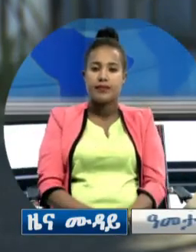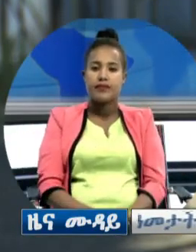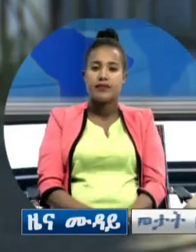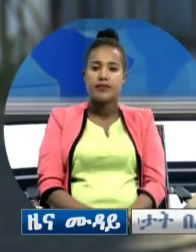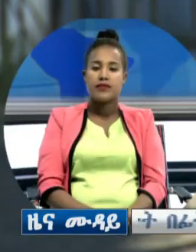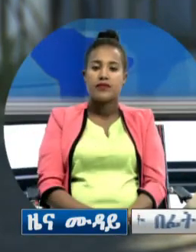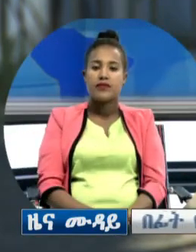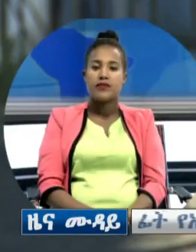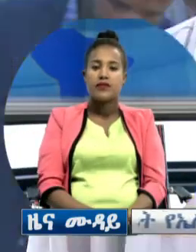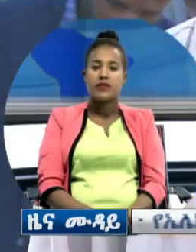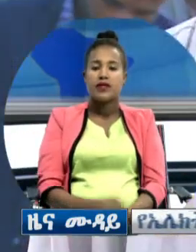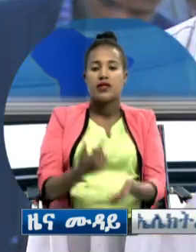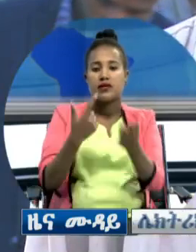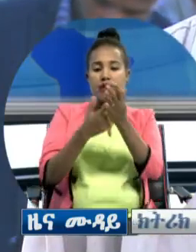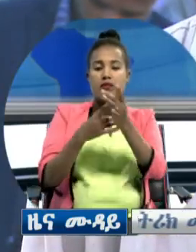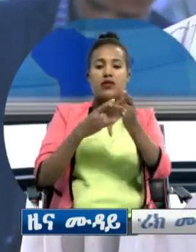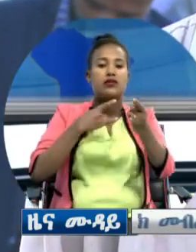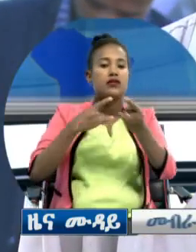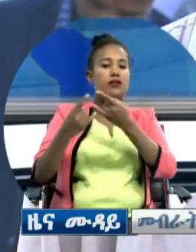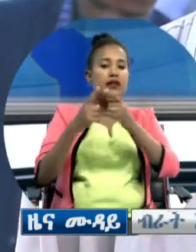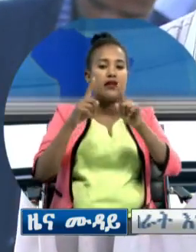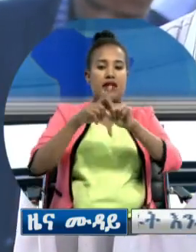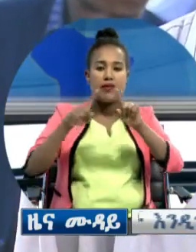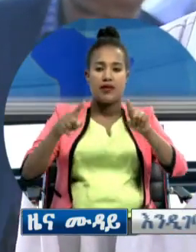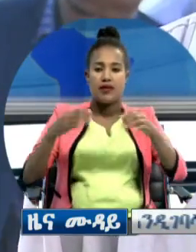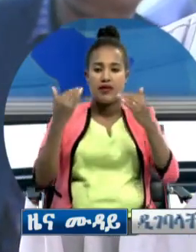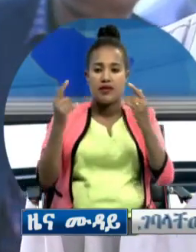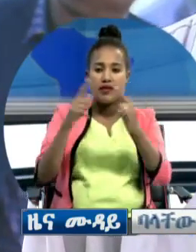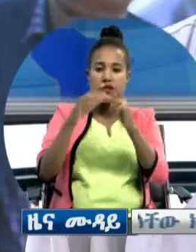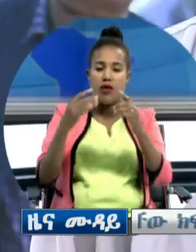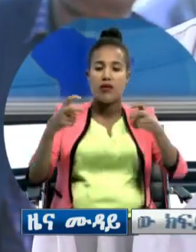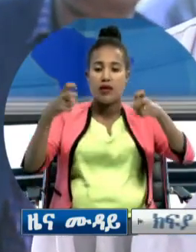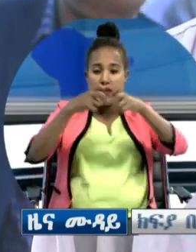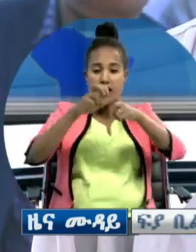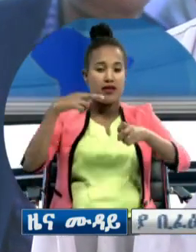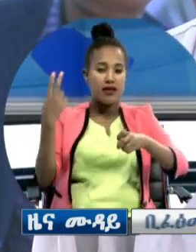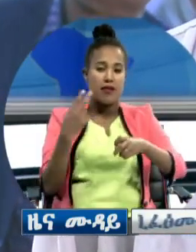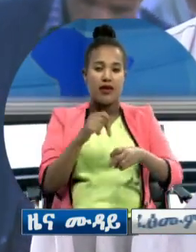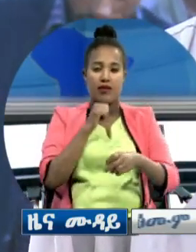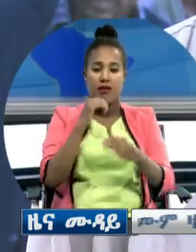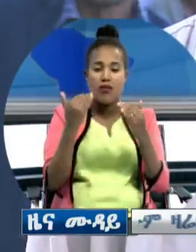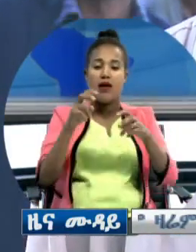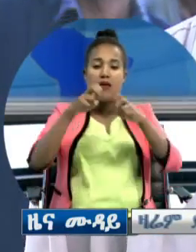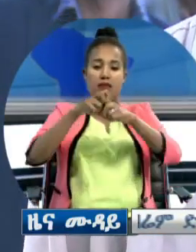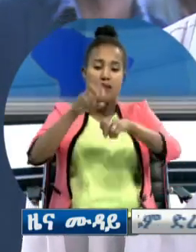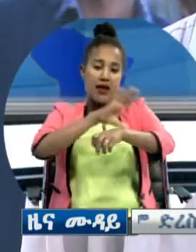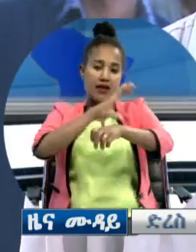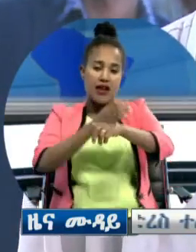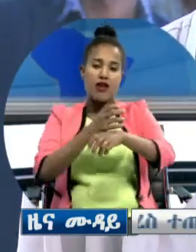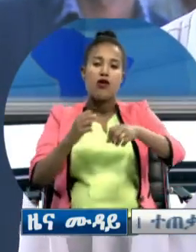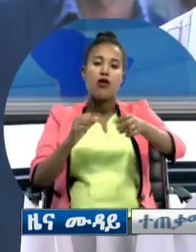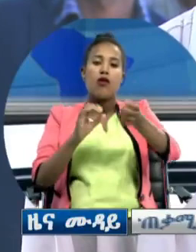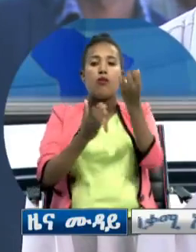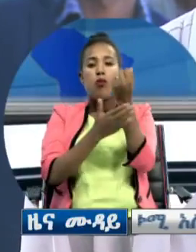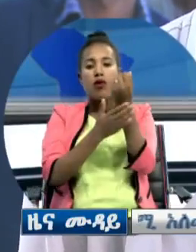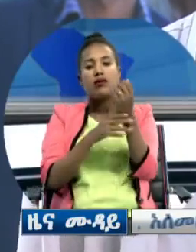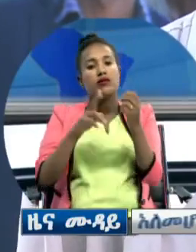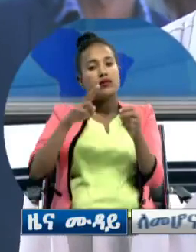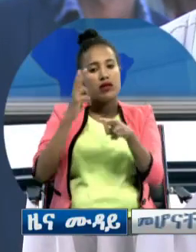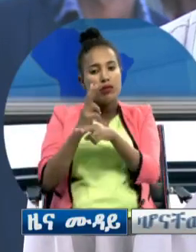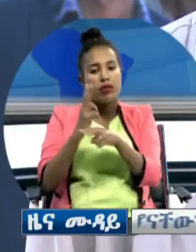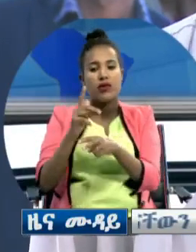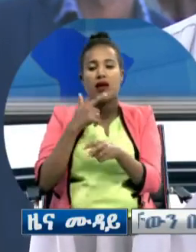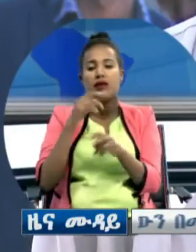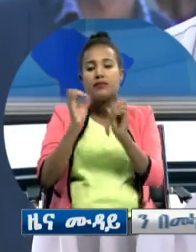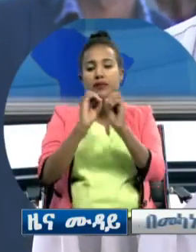ከዙም ዘመር ተለየበት። ምርስካ አሁን የመብራት ተጠቃሚ አልሆንኩም። አሁንም መብራት ኃይል ፖል ጠብቁ ይያለ እስካሁን ድረስ ምንም አይነት